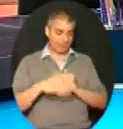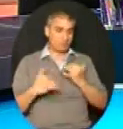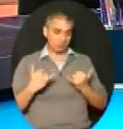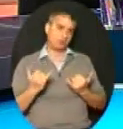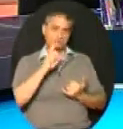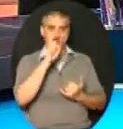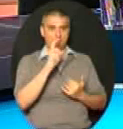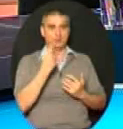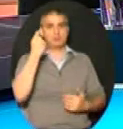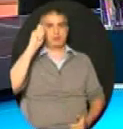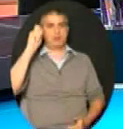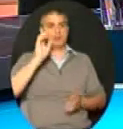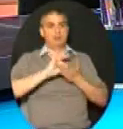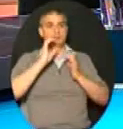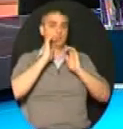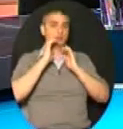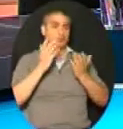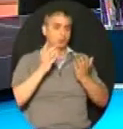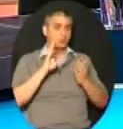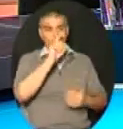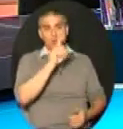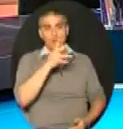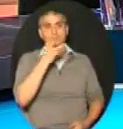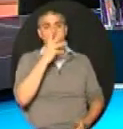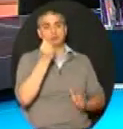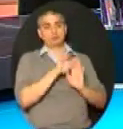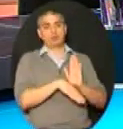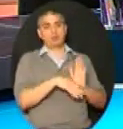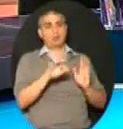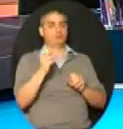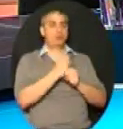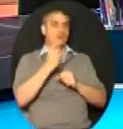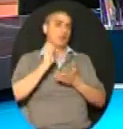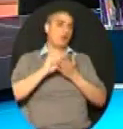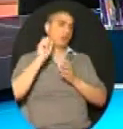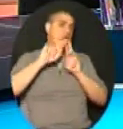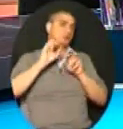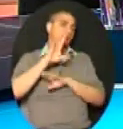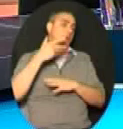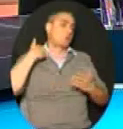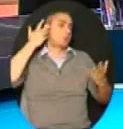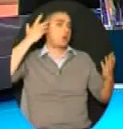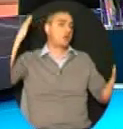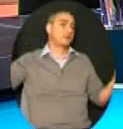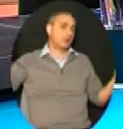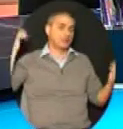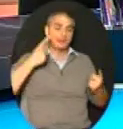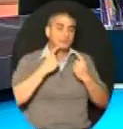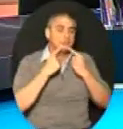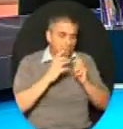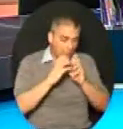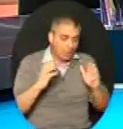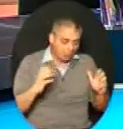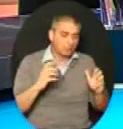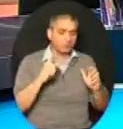עכשיו, יכול להיות שזה יעלה יקר מדי למשרד התקשורת, ויכול להיות שזה אפילו זול מדי בעבור עובדי רשות השידור, אני לא יודע לומר לך. המסע ומתן